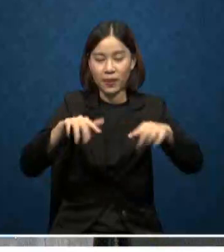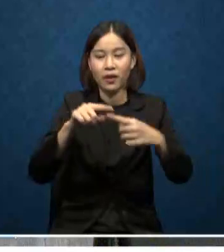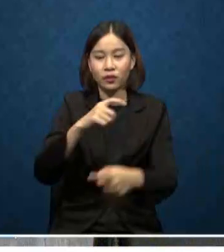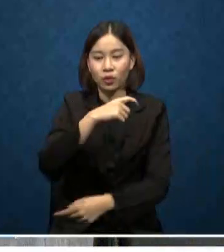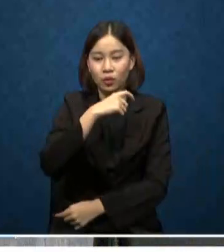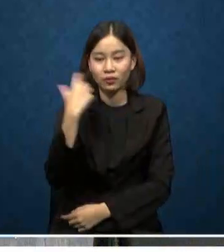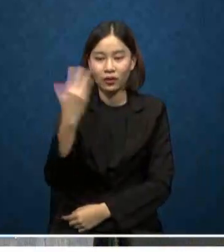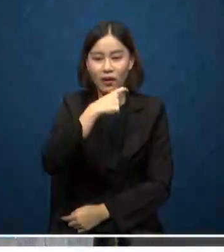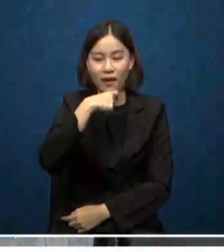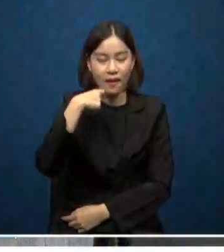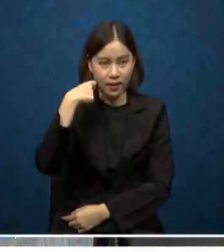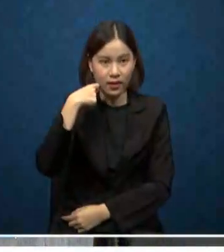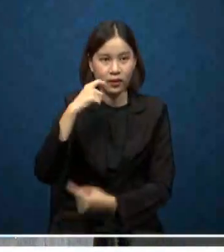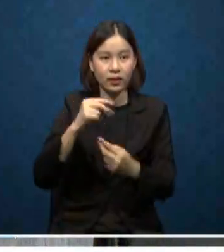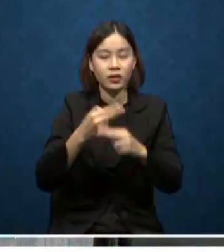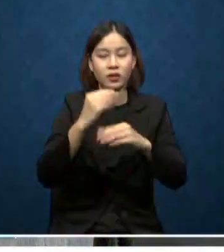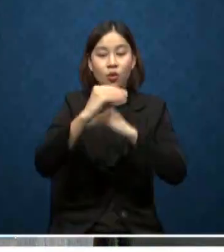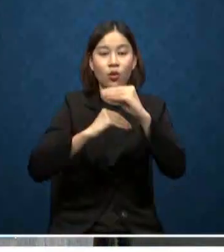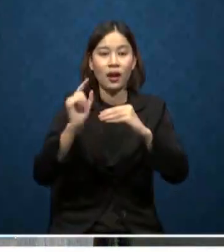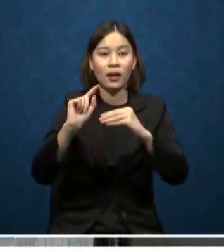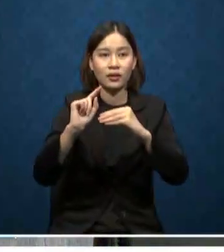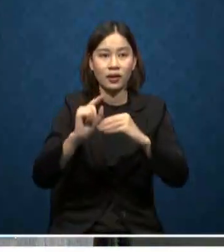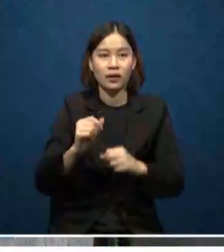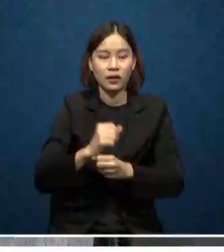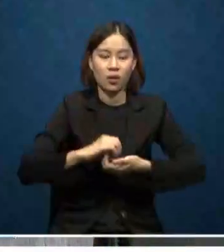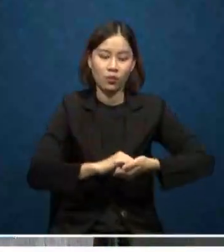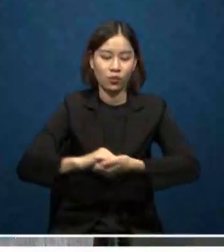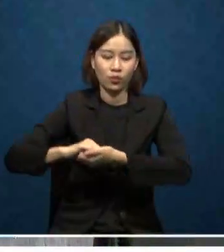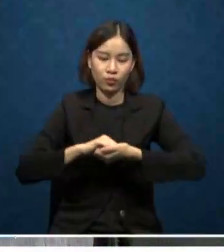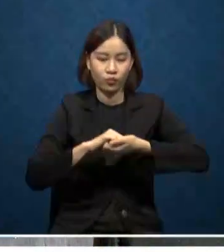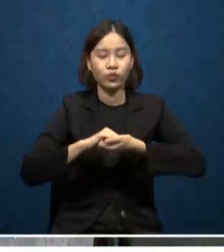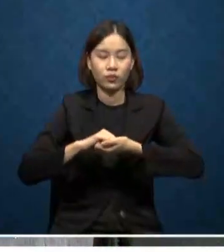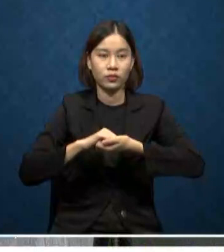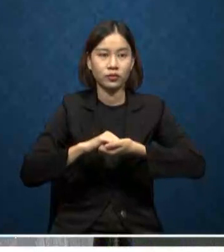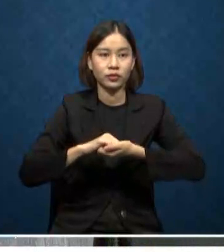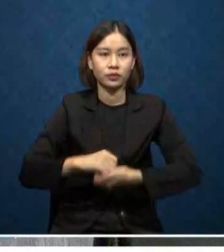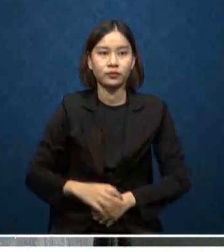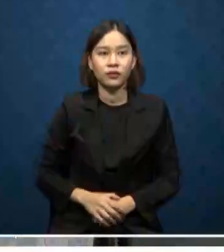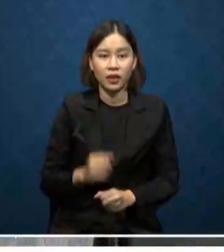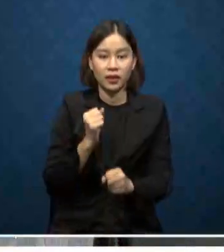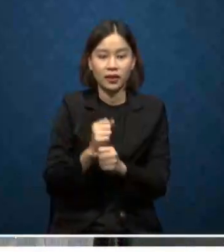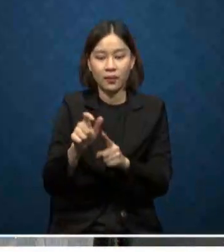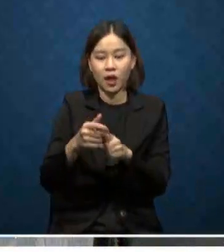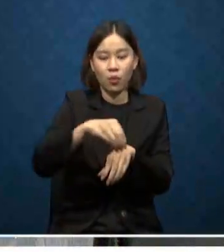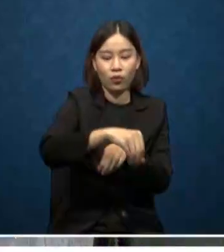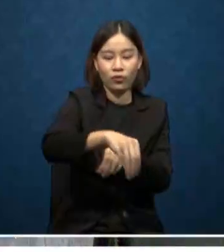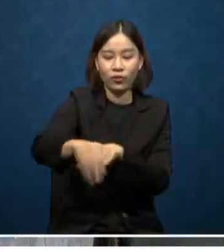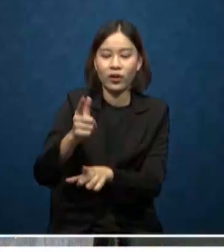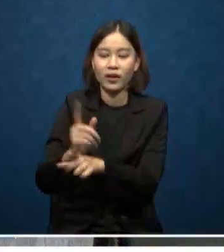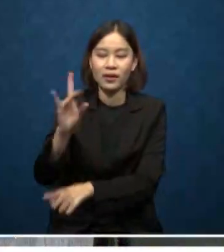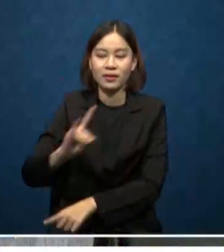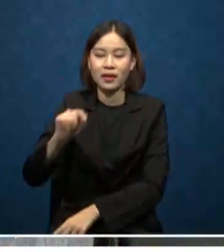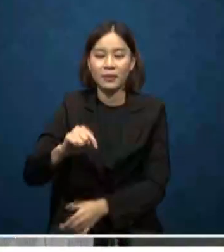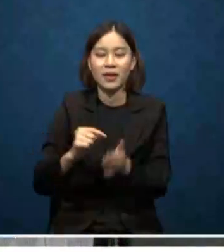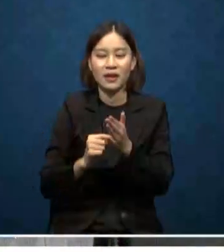ดูทำนาภายใต้ชื่อโครงการสารพลังประชารัฐเป็นต้นซึ่งการทำไร่ข้าวโพดเลี้ยงสัตว์เป็นหนึ่งในสา